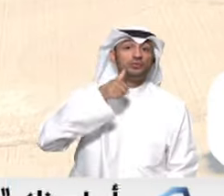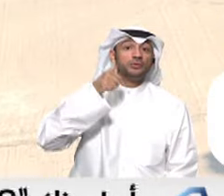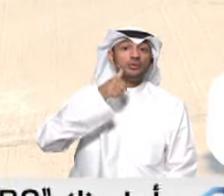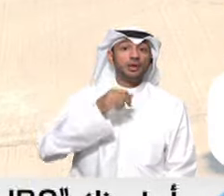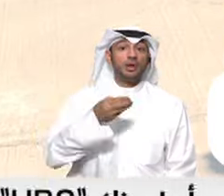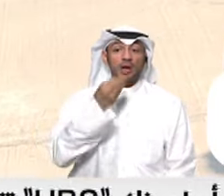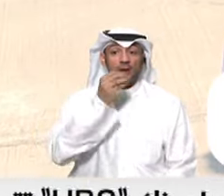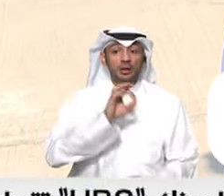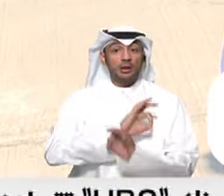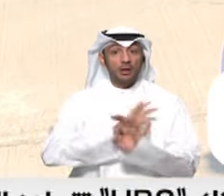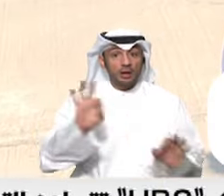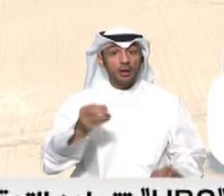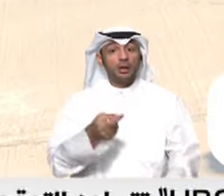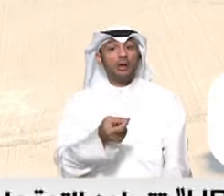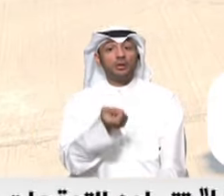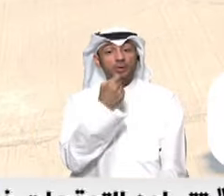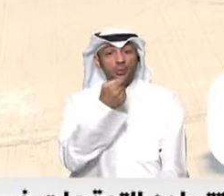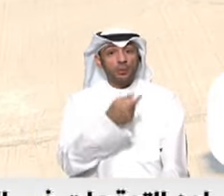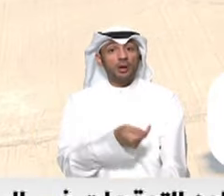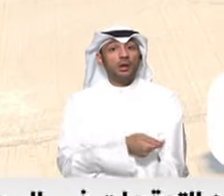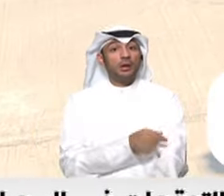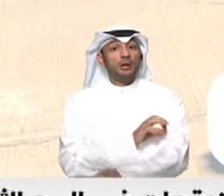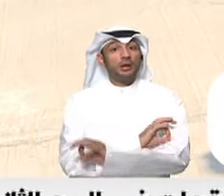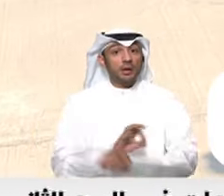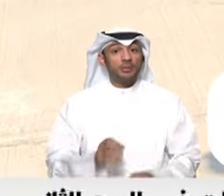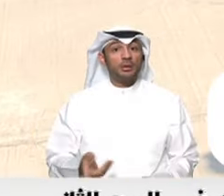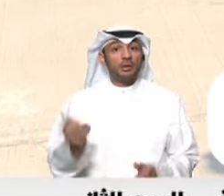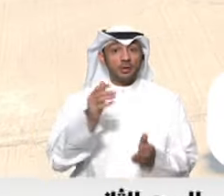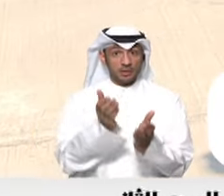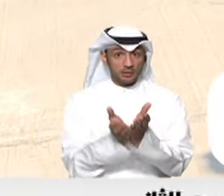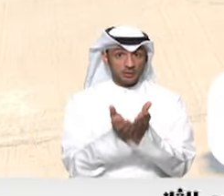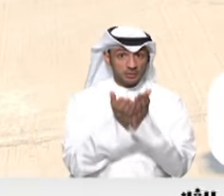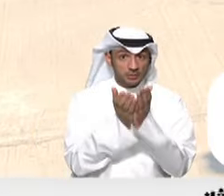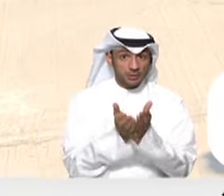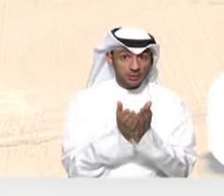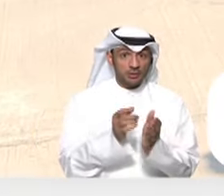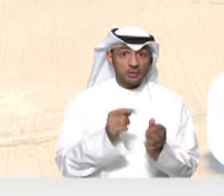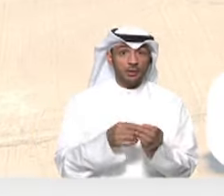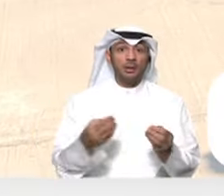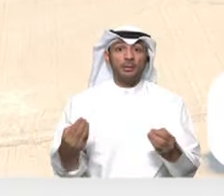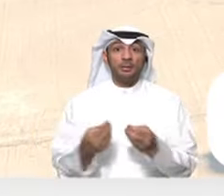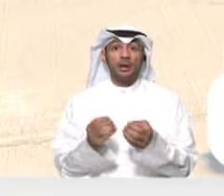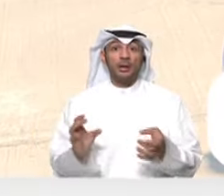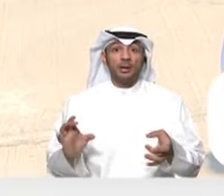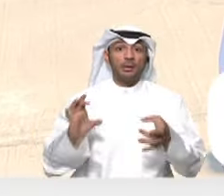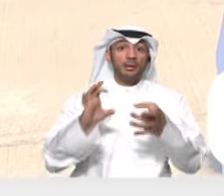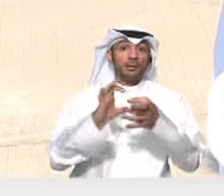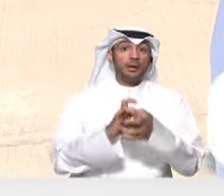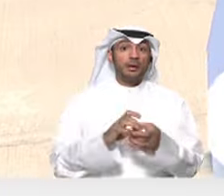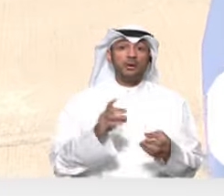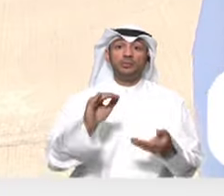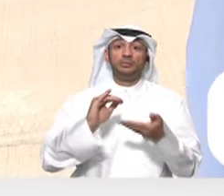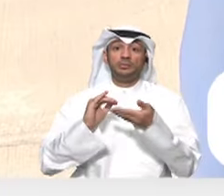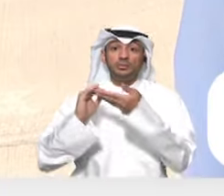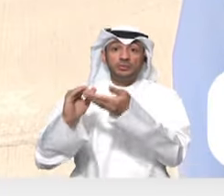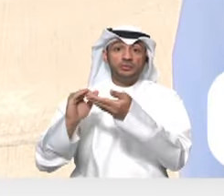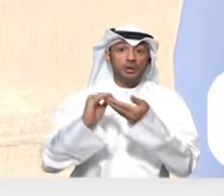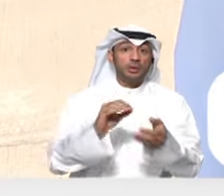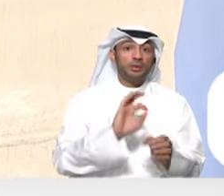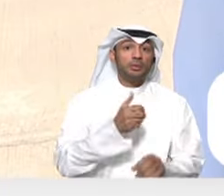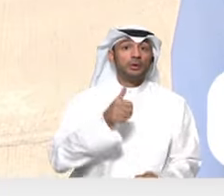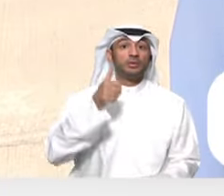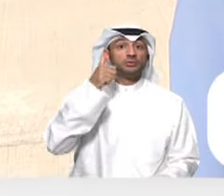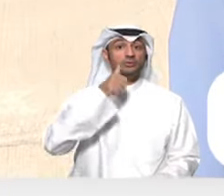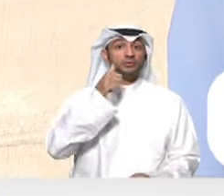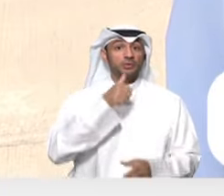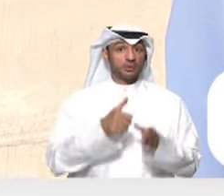أطنان كثيرة من الأدوية والمواد الإغاثية، وسفينة من جدة بالتعاون مع مركز الملك سلمان للإغاثة كذلك تم شحنها من